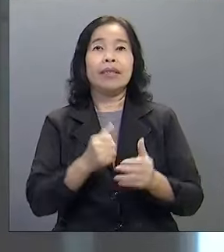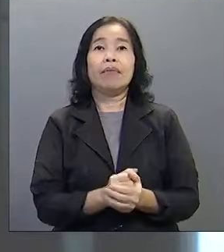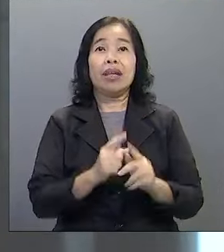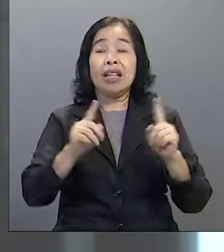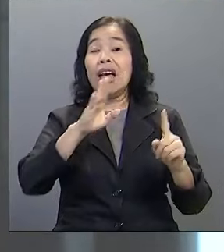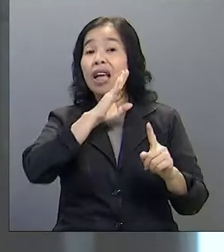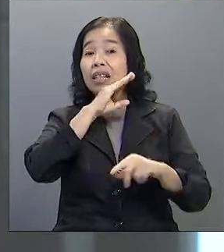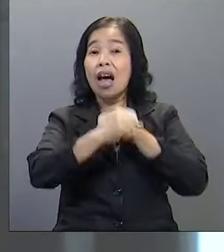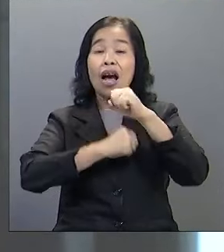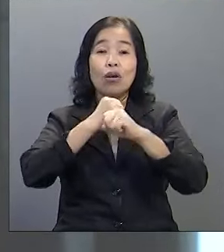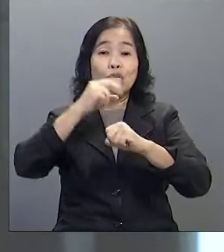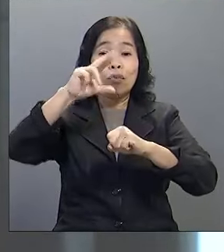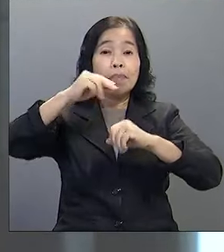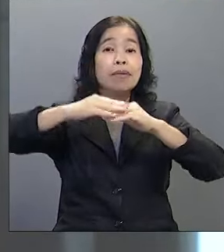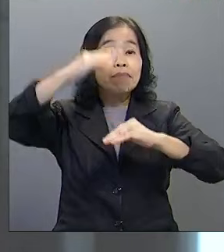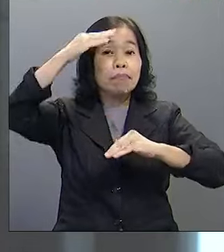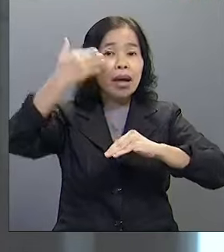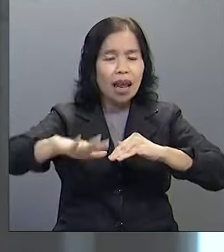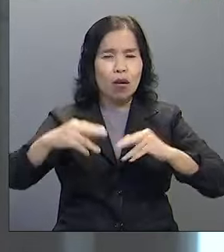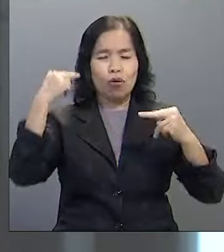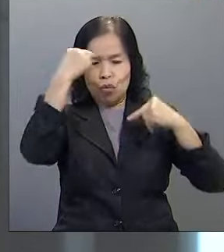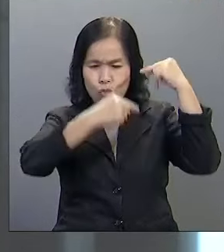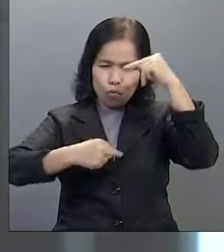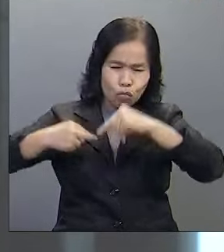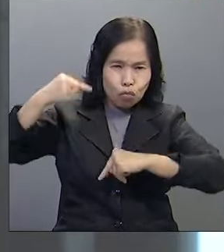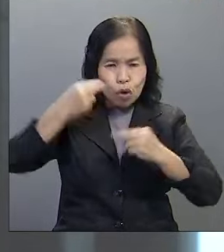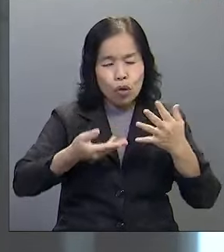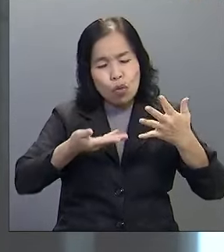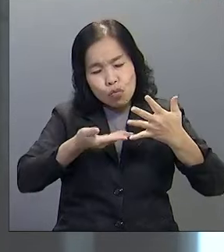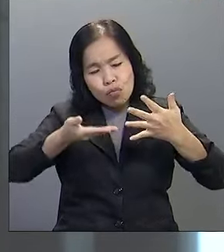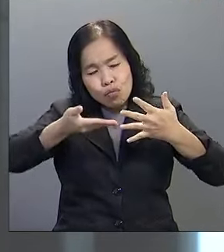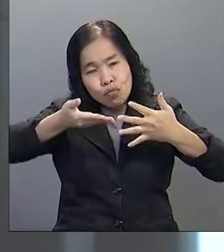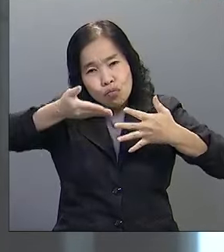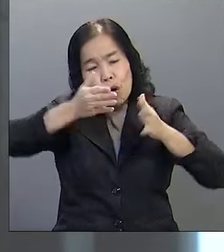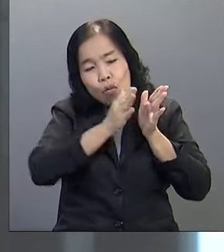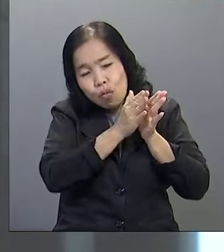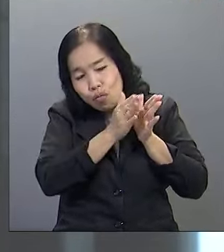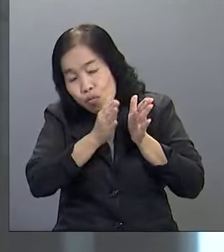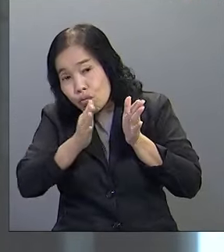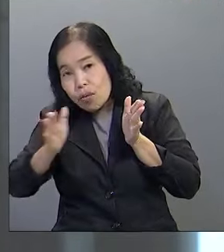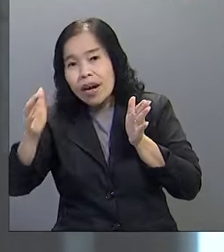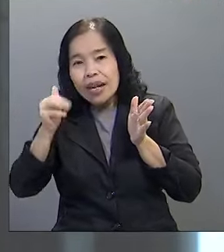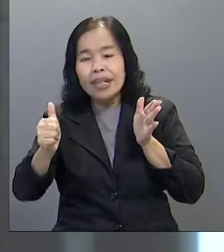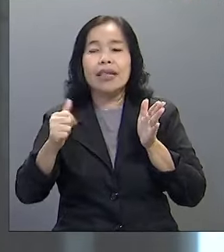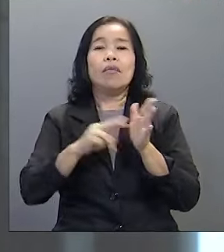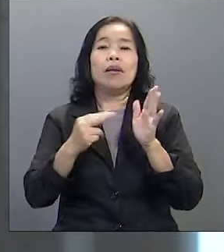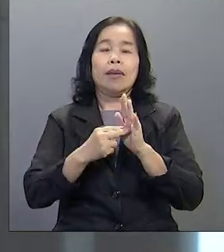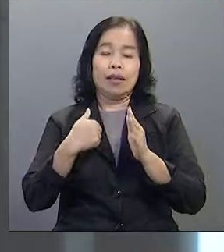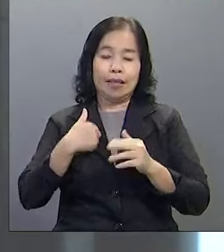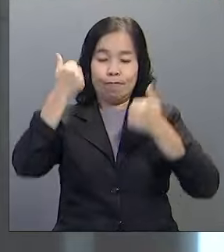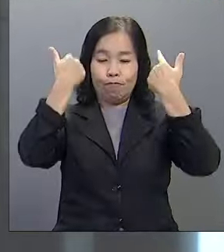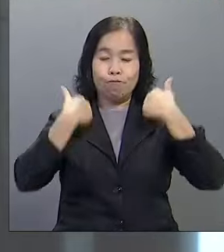มาแล้วคือเรายังสามารถที่จะดูแลตัวเองได้ในทุกช่วงวัยของชีวิตนะคุณผู้ชมเดี๋ยวหลายท่านอาจจะแพนิคขึ้นมาว่าอุ๊ยถ้าเป็นแบบนี้เนี่ย